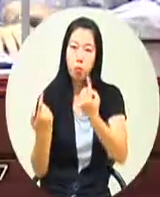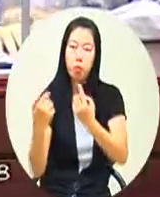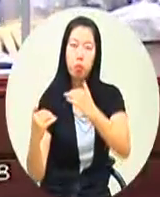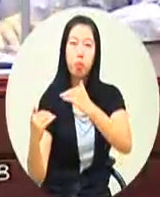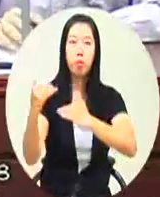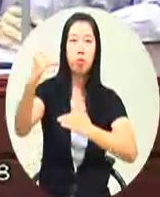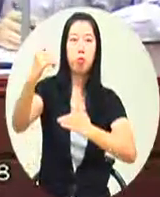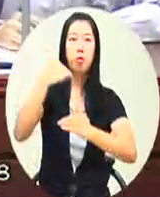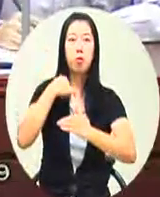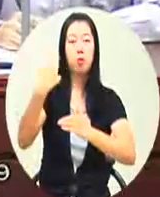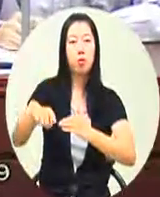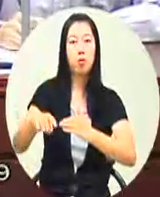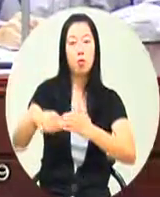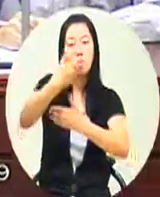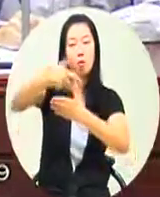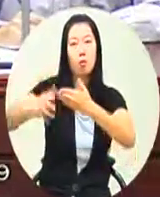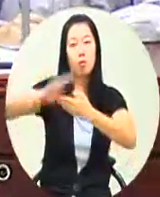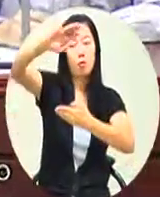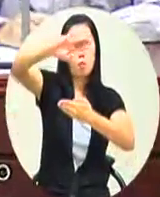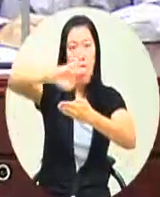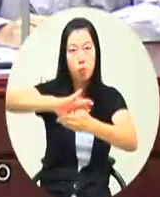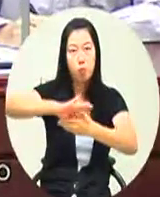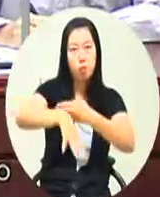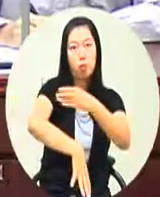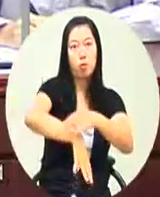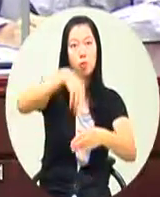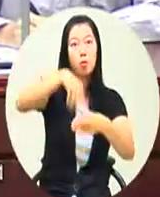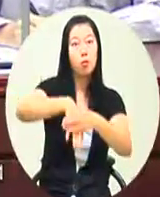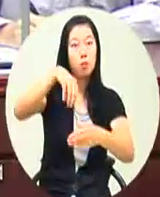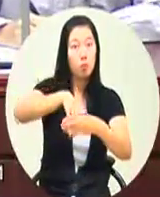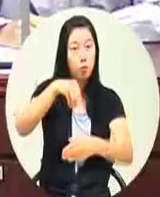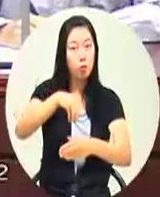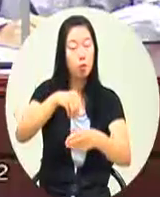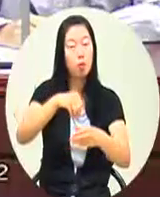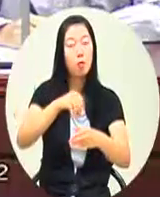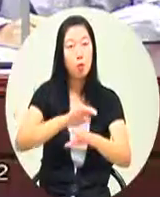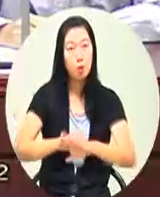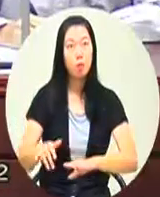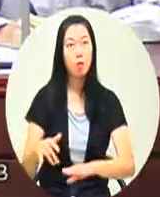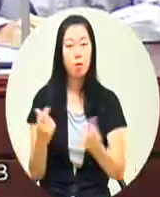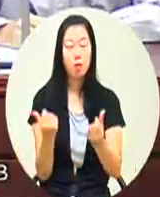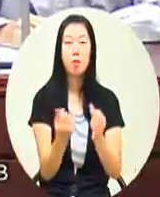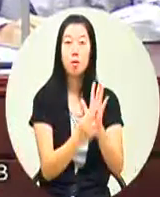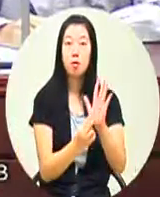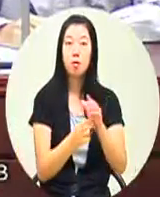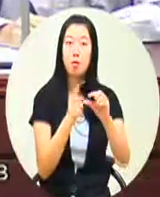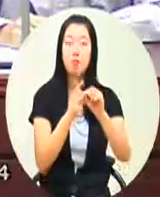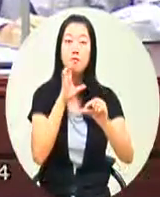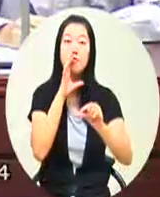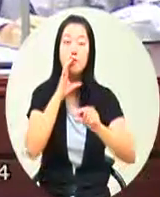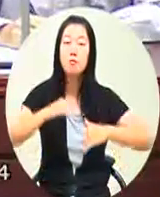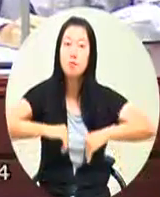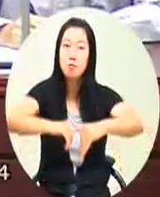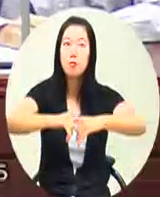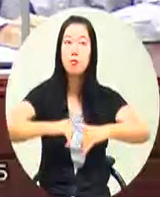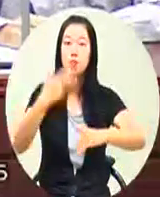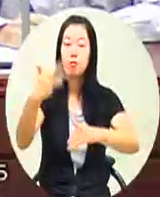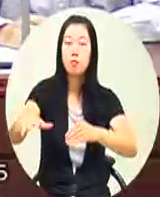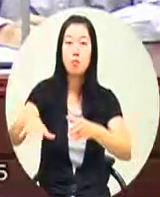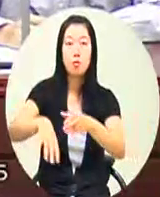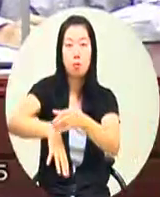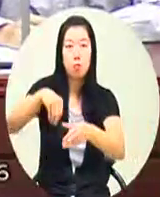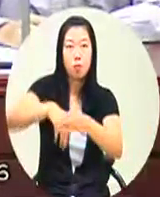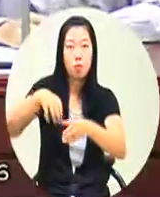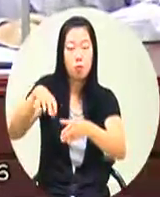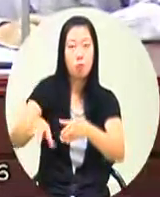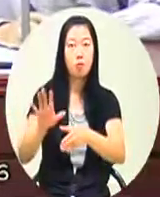我们会关闸门开始起抽。那这个部分像中泰街或者是其他有抽水站周遭比较低洼的地